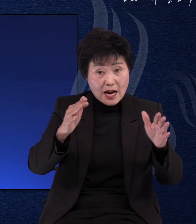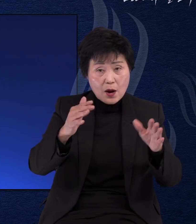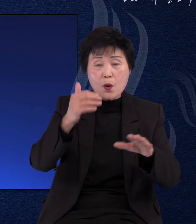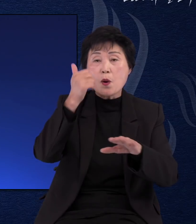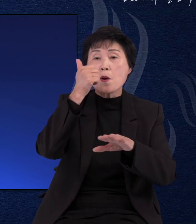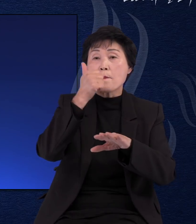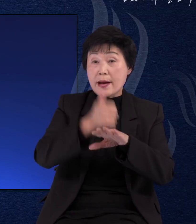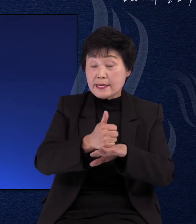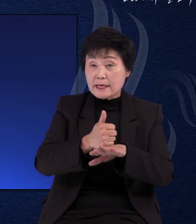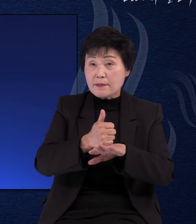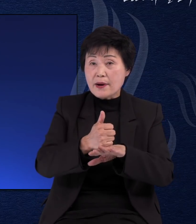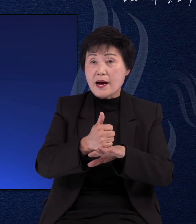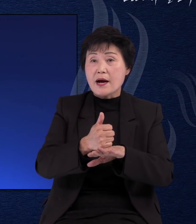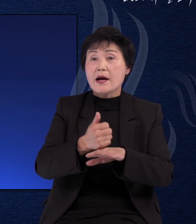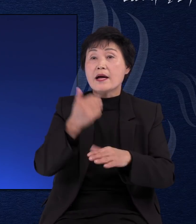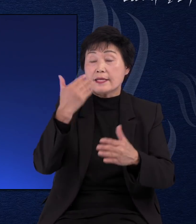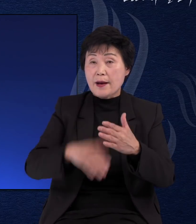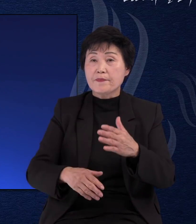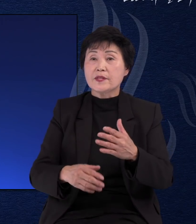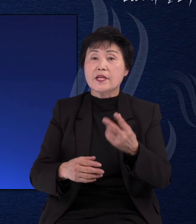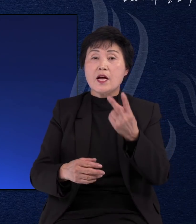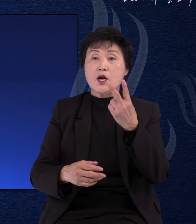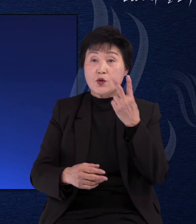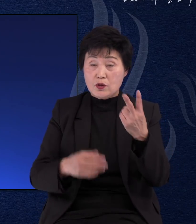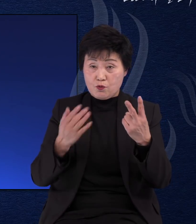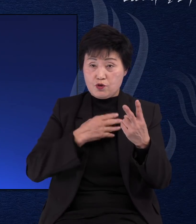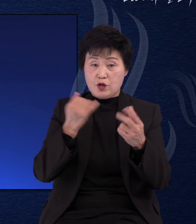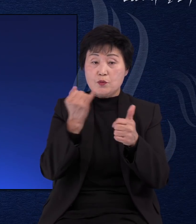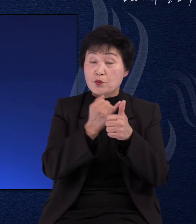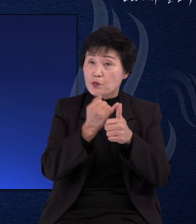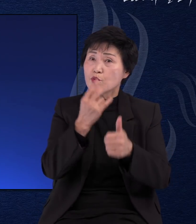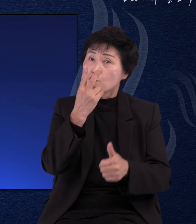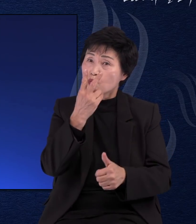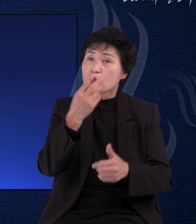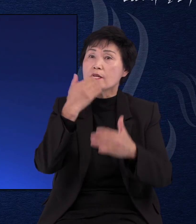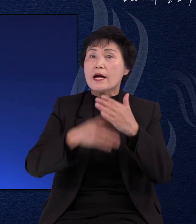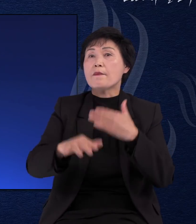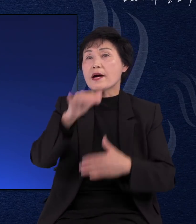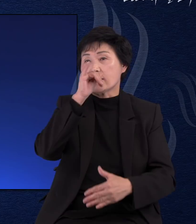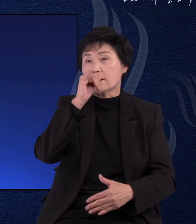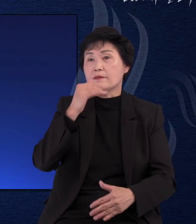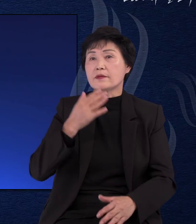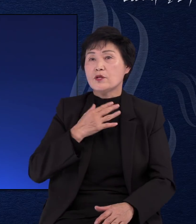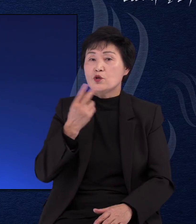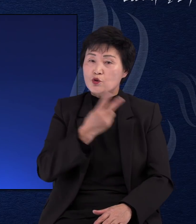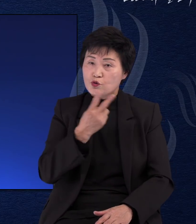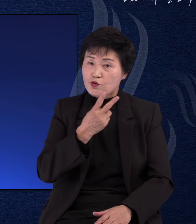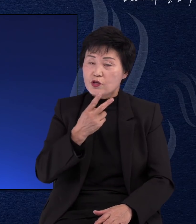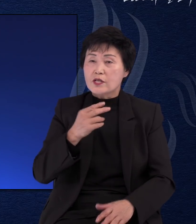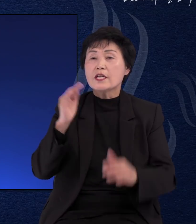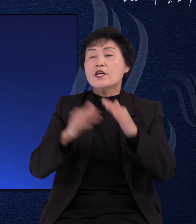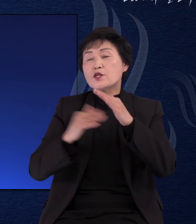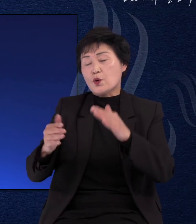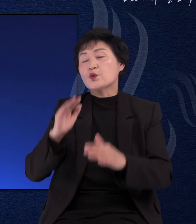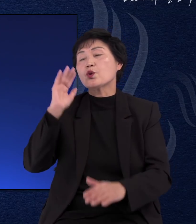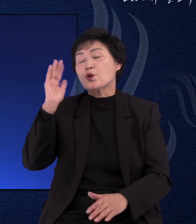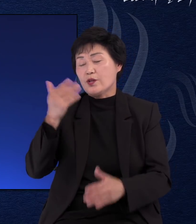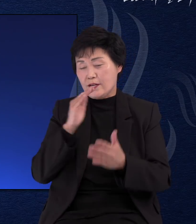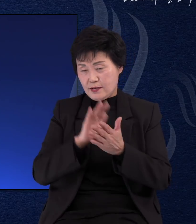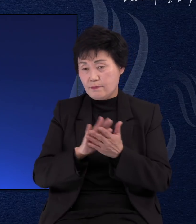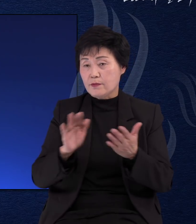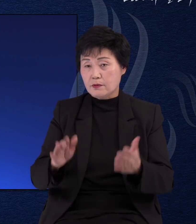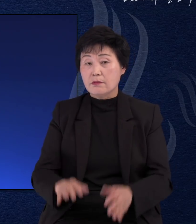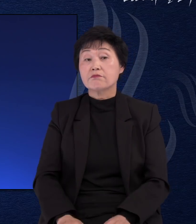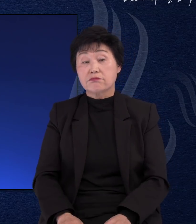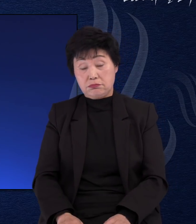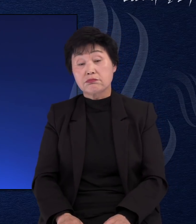되겠습니다. 저희 부부가 마지막 성도 될게요. 그렇게 목사님하고 약속을 하니 목사님께서 그래요 그럼